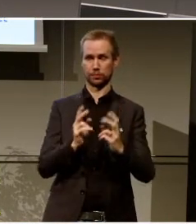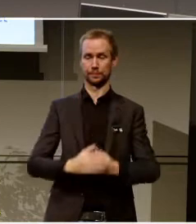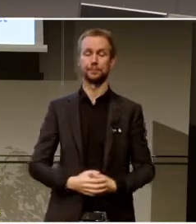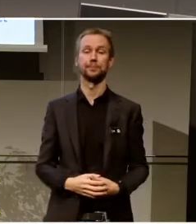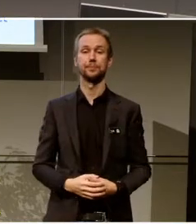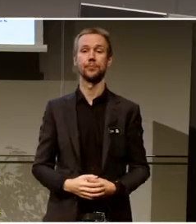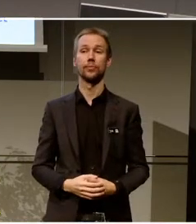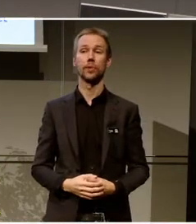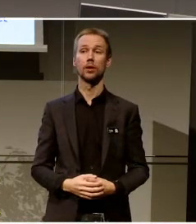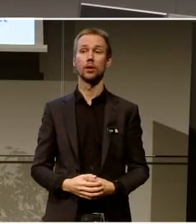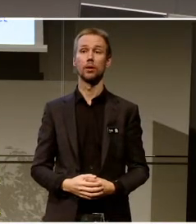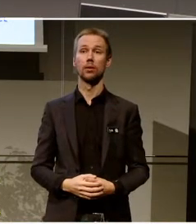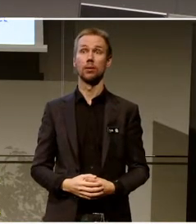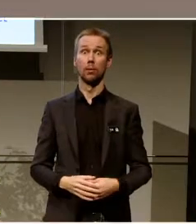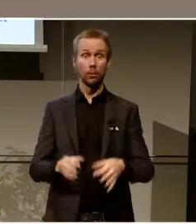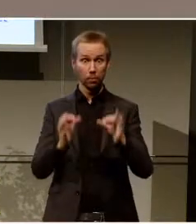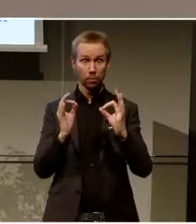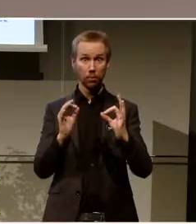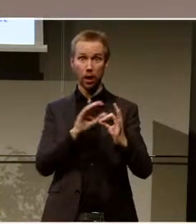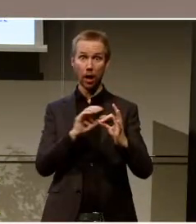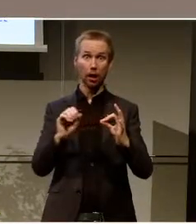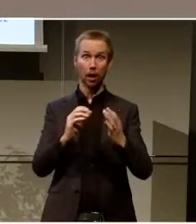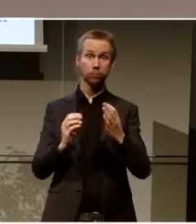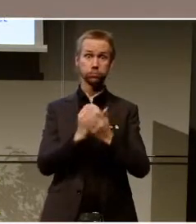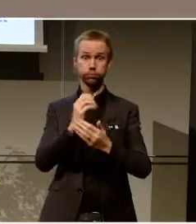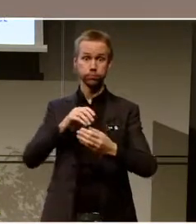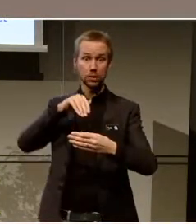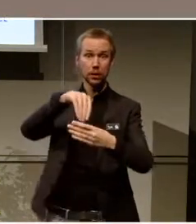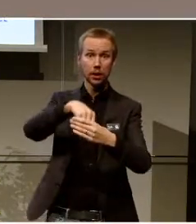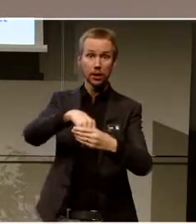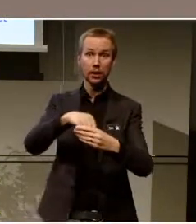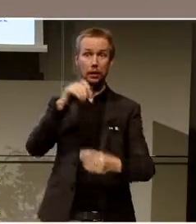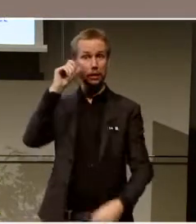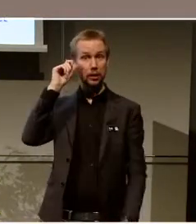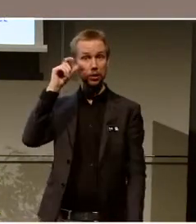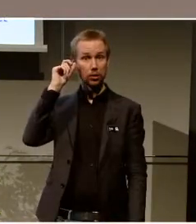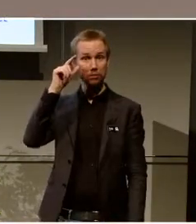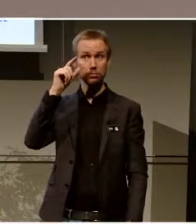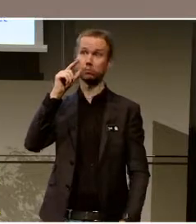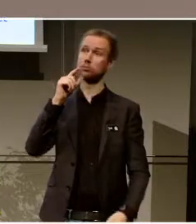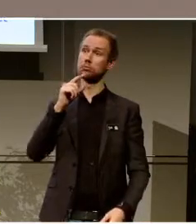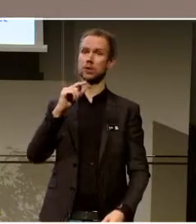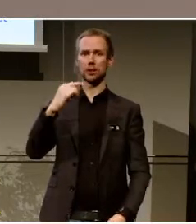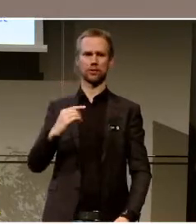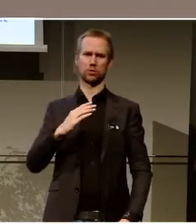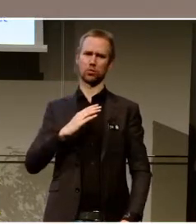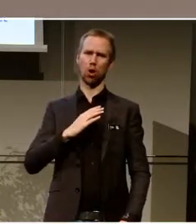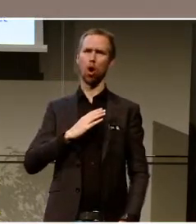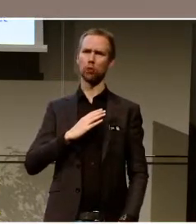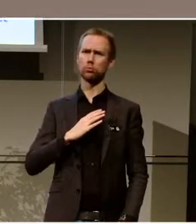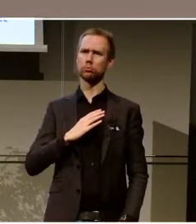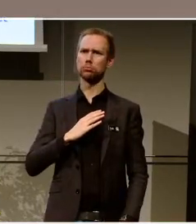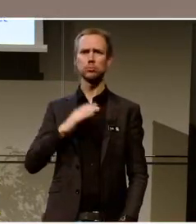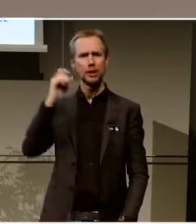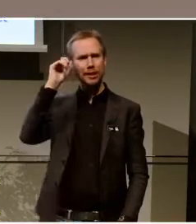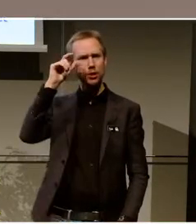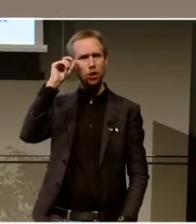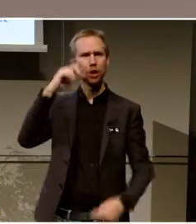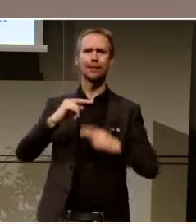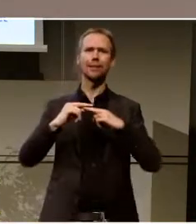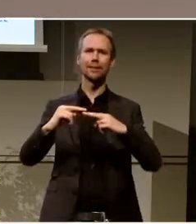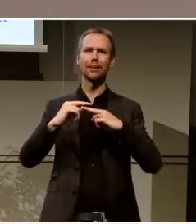För att alla ska kunna vara delaktiga digitalt så krävs det att man har en digital identitet, en e-legitimation. Så är det inte